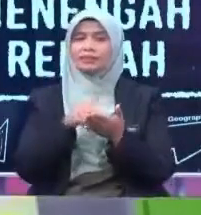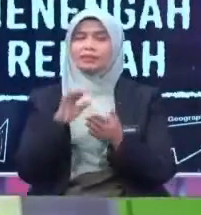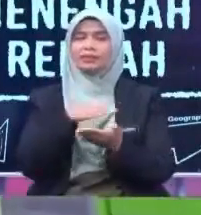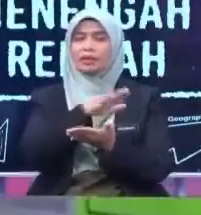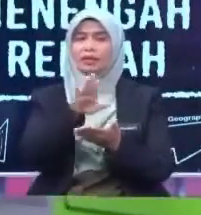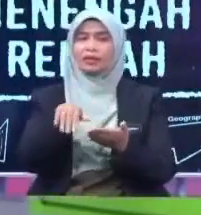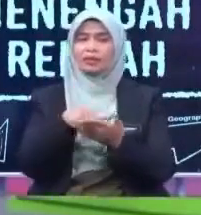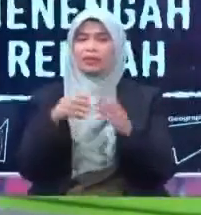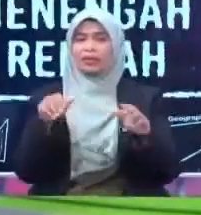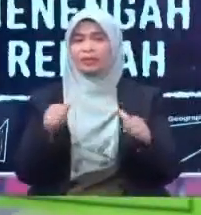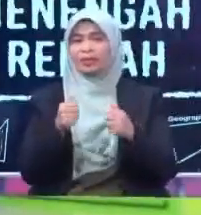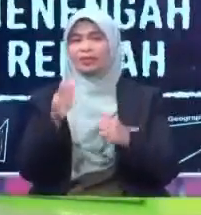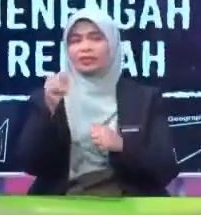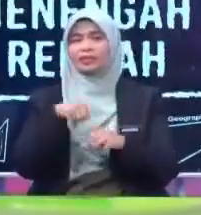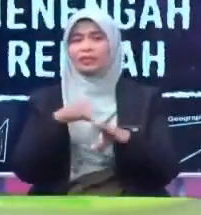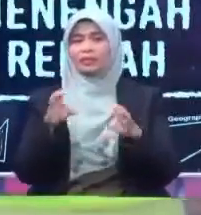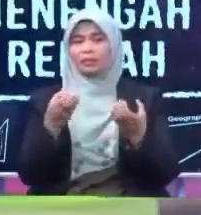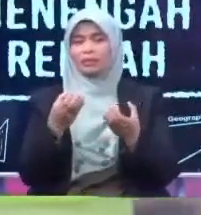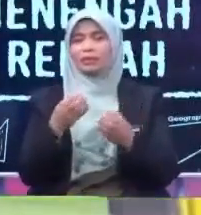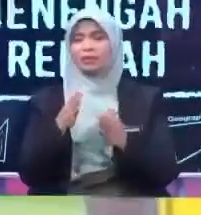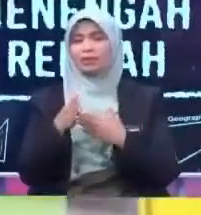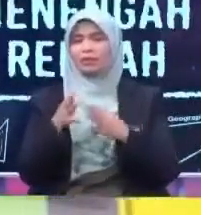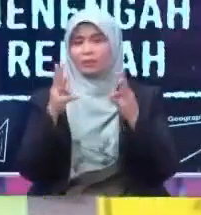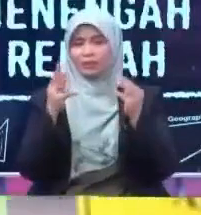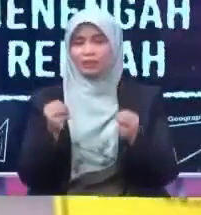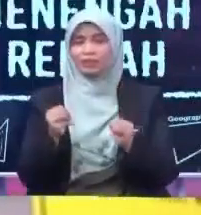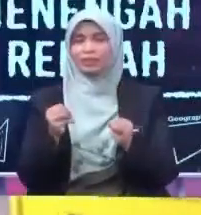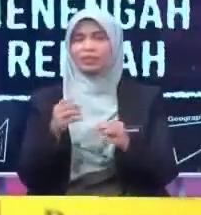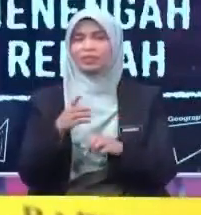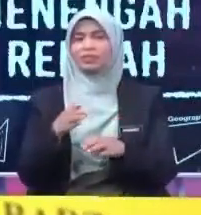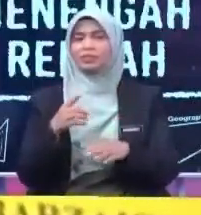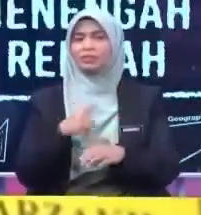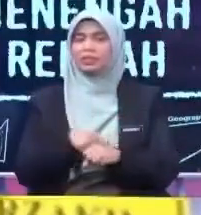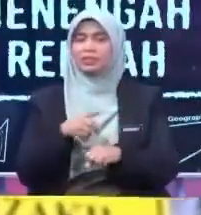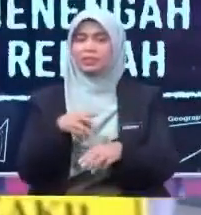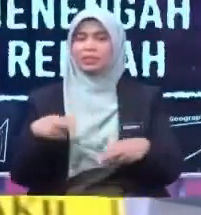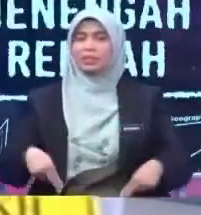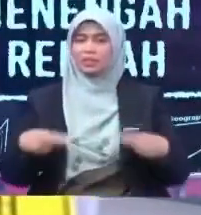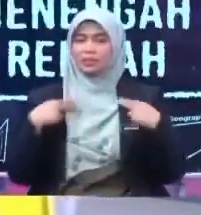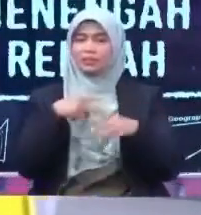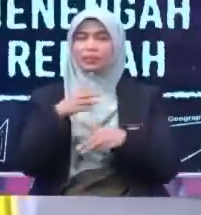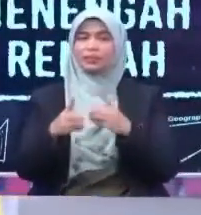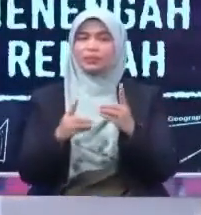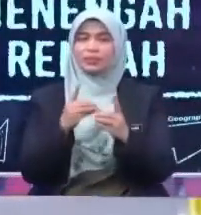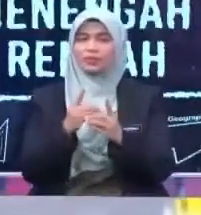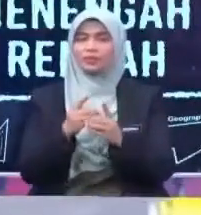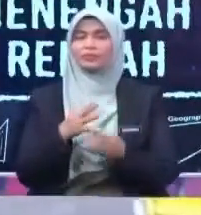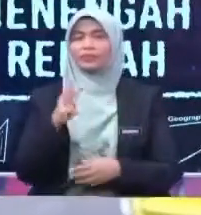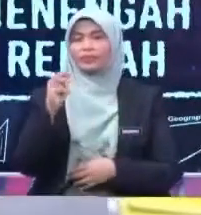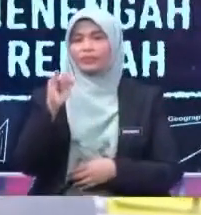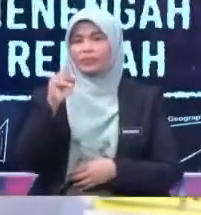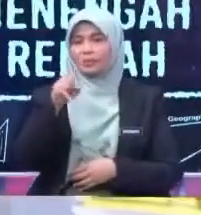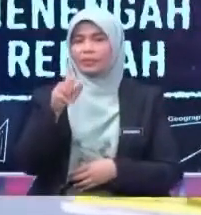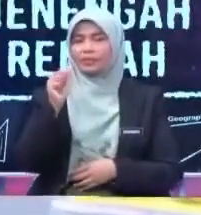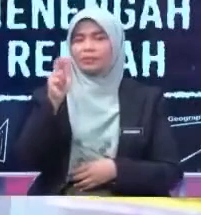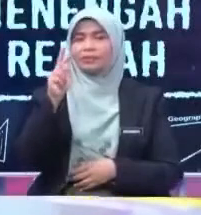amalan yang telah kita buat sepanjang kita hidup di dunia. Seterusnya, ada pula mizan. Okay, selepas